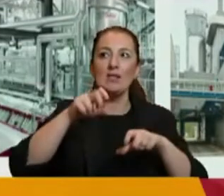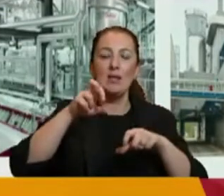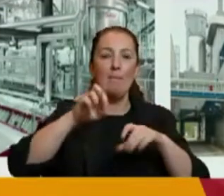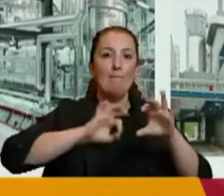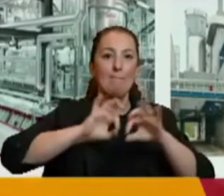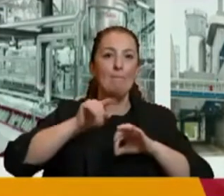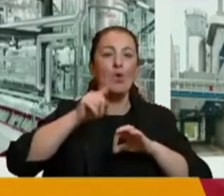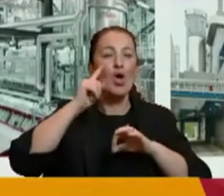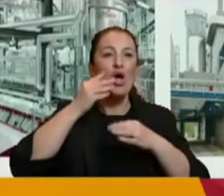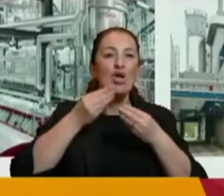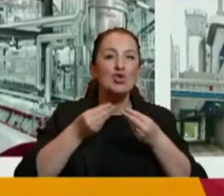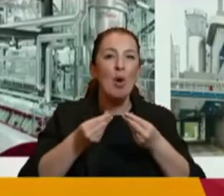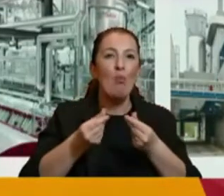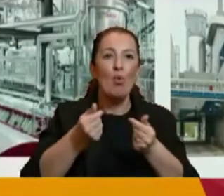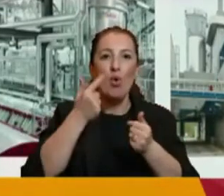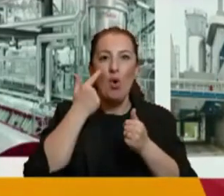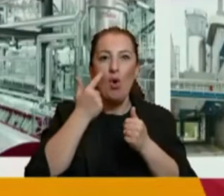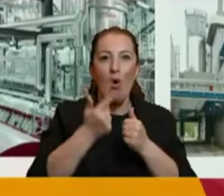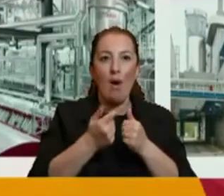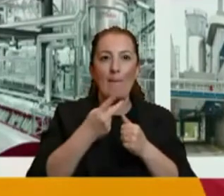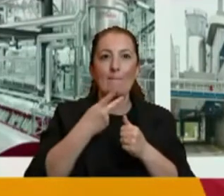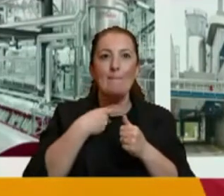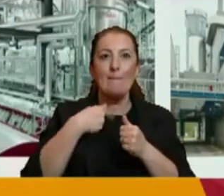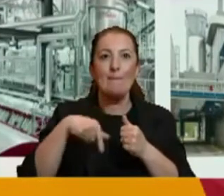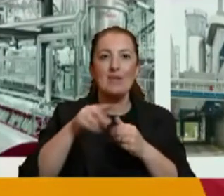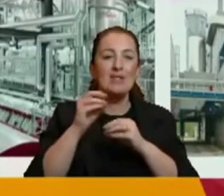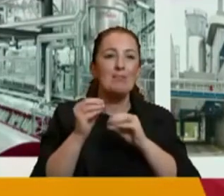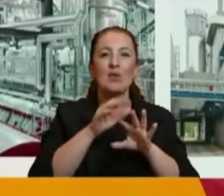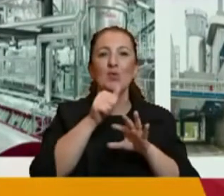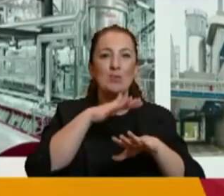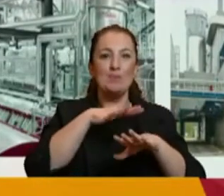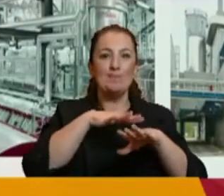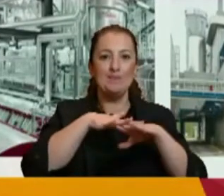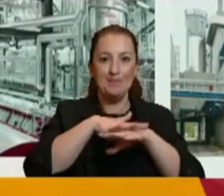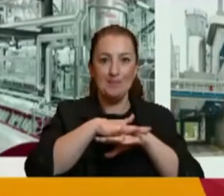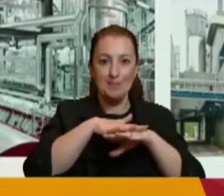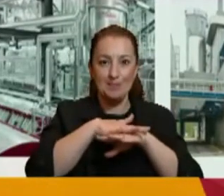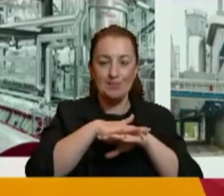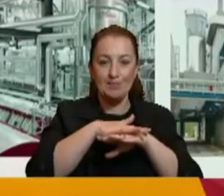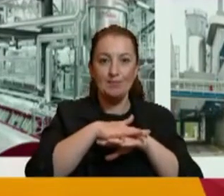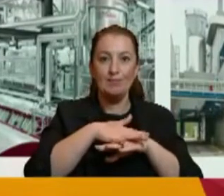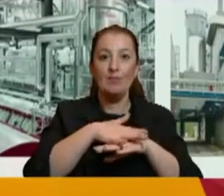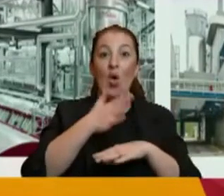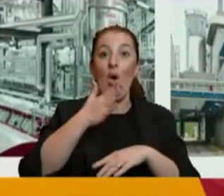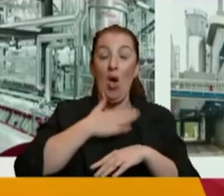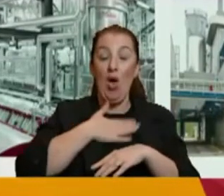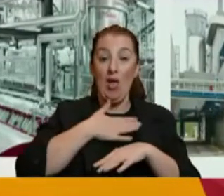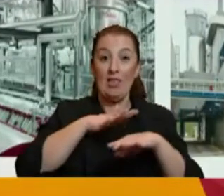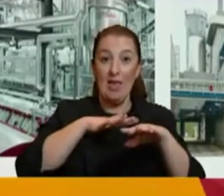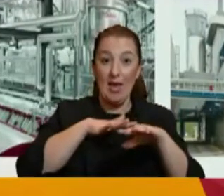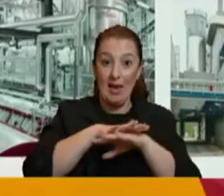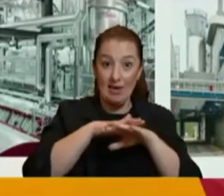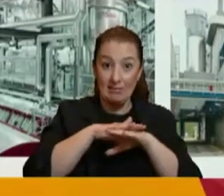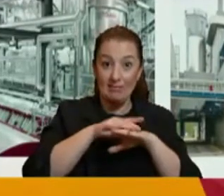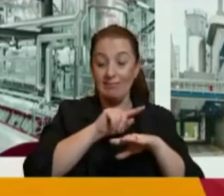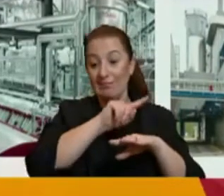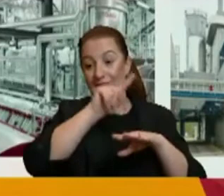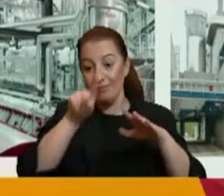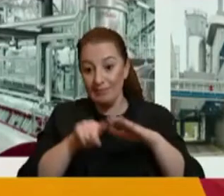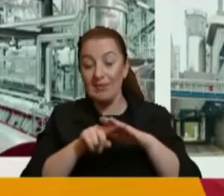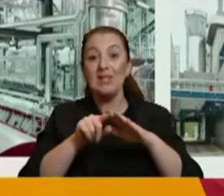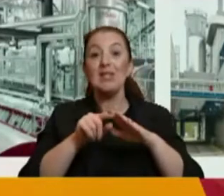çamur O bizim atıksu arıtma tesislerini ön arıtmadan biyolojiye ve ileri